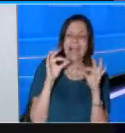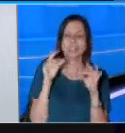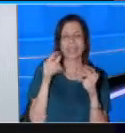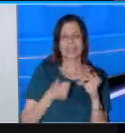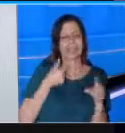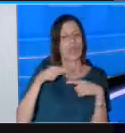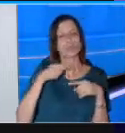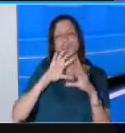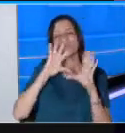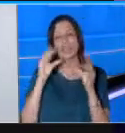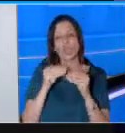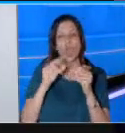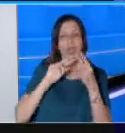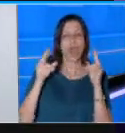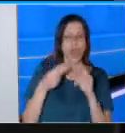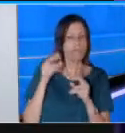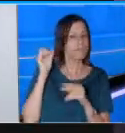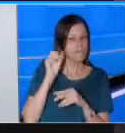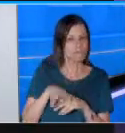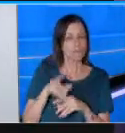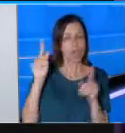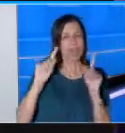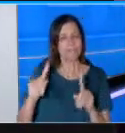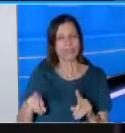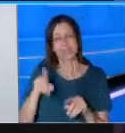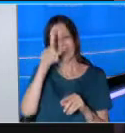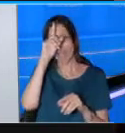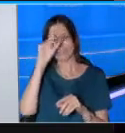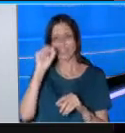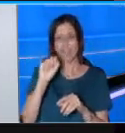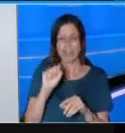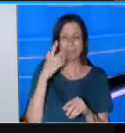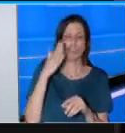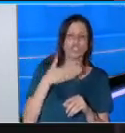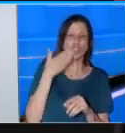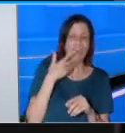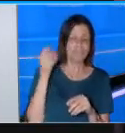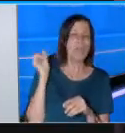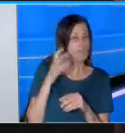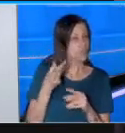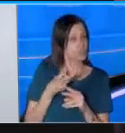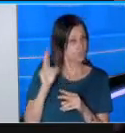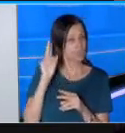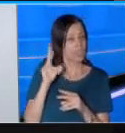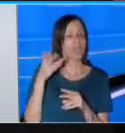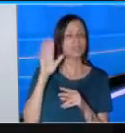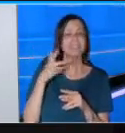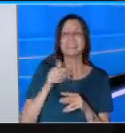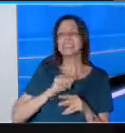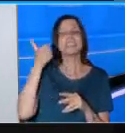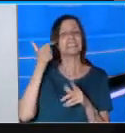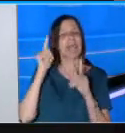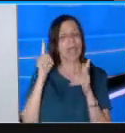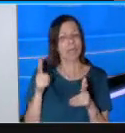שרי חוץ, היווני, הגרמני, הסלובקי והצ'כי, ויגיעו יותר. עכשיו, זה לא דבר שמה בכך, בשיא הלחימה הם מגיעים, הם